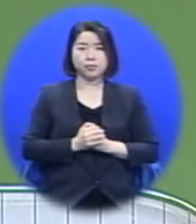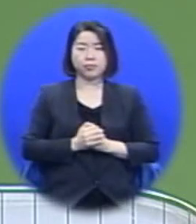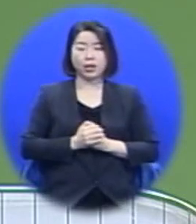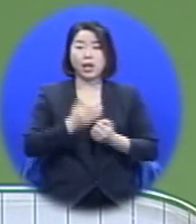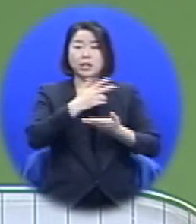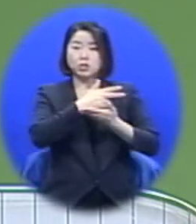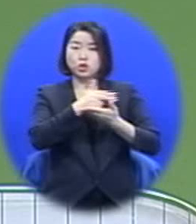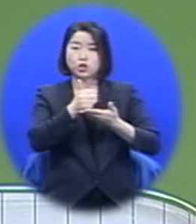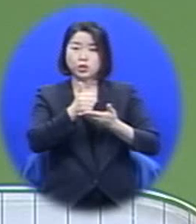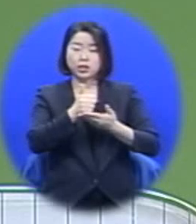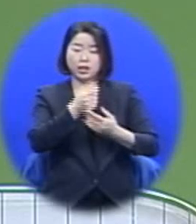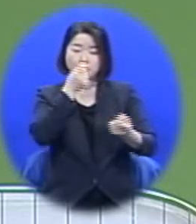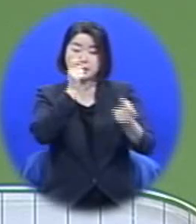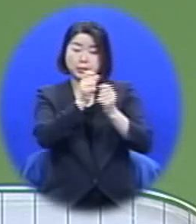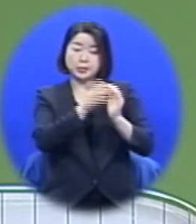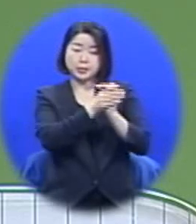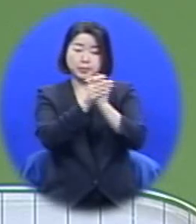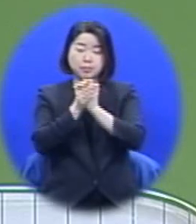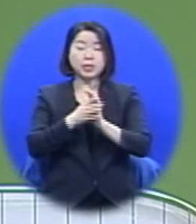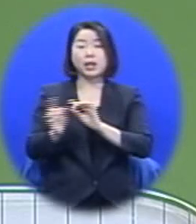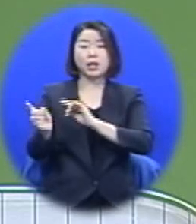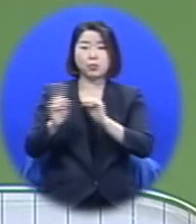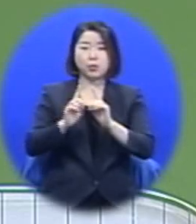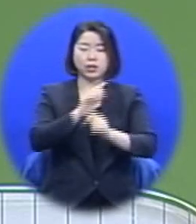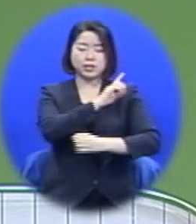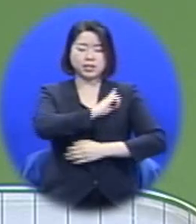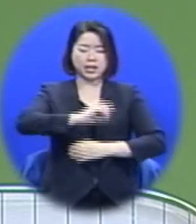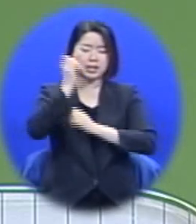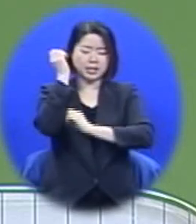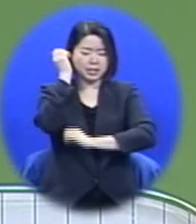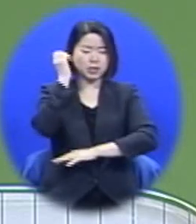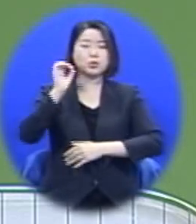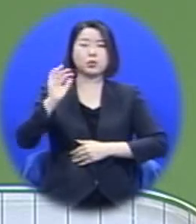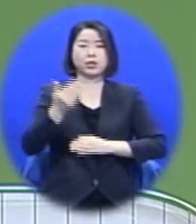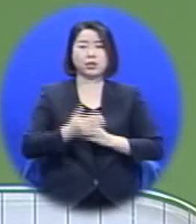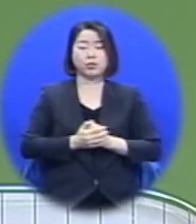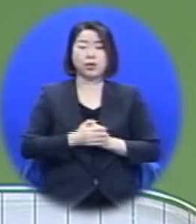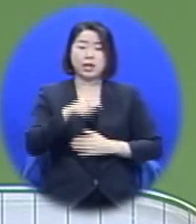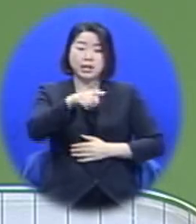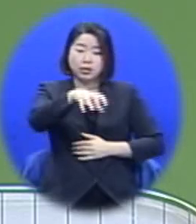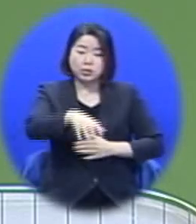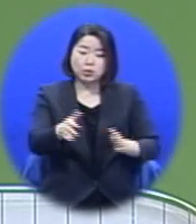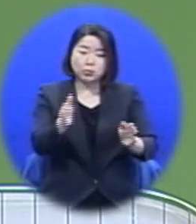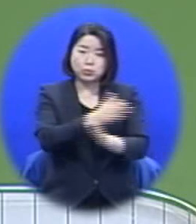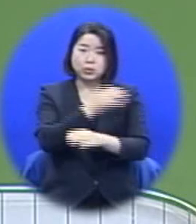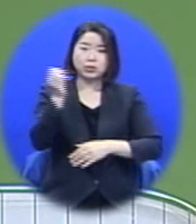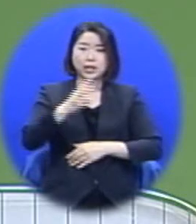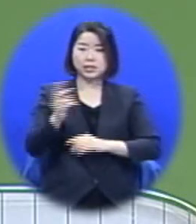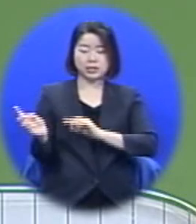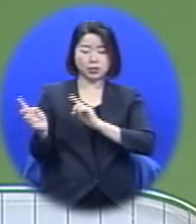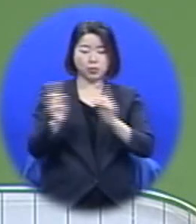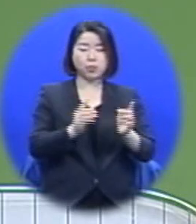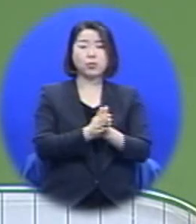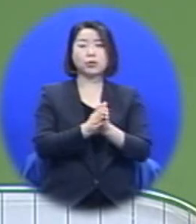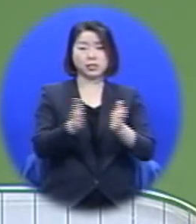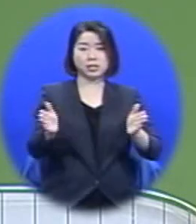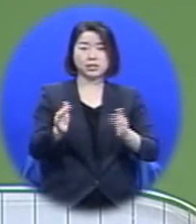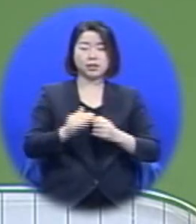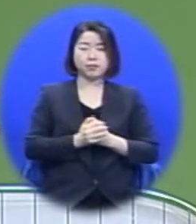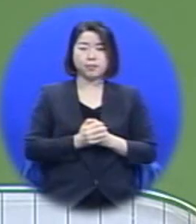주님과의 친밀함 의 회복이 가장 근본입니다 여기서부터 다시 회복이 시작이 되는 것입니다